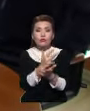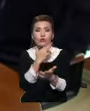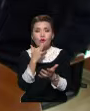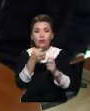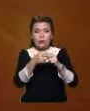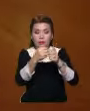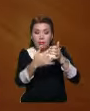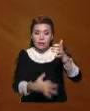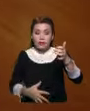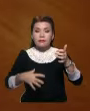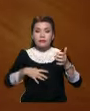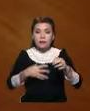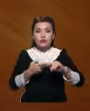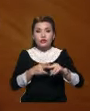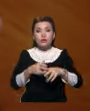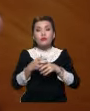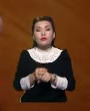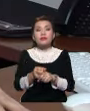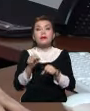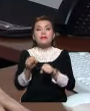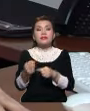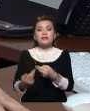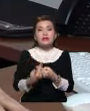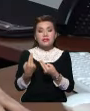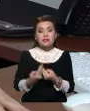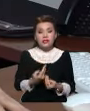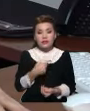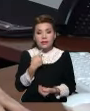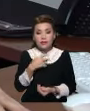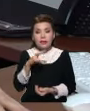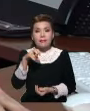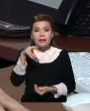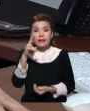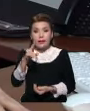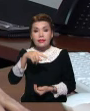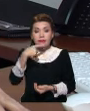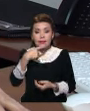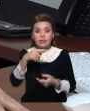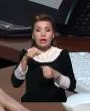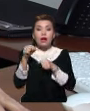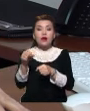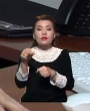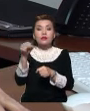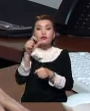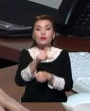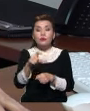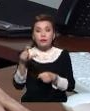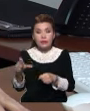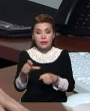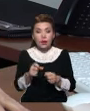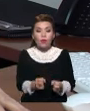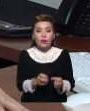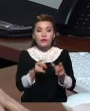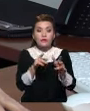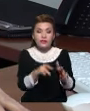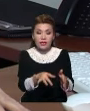проблемных вопросов, которые мешают адвокатам работать. В УПК написано, что адвокат может знакомиться с материалами уголовного дела.